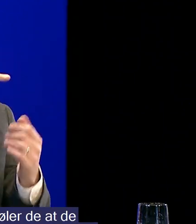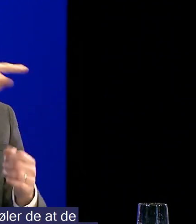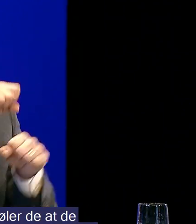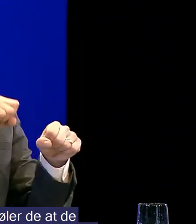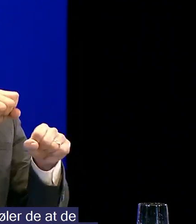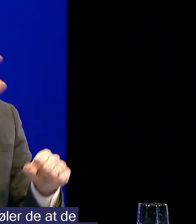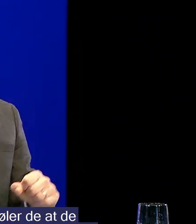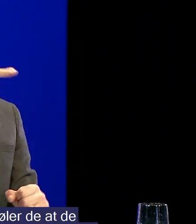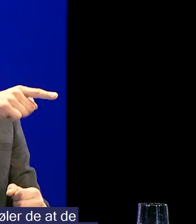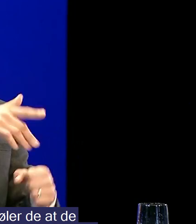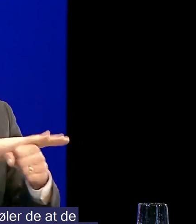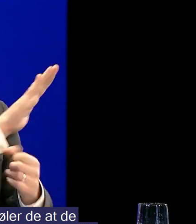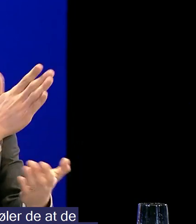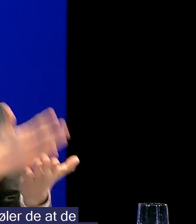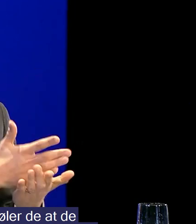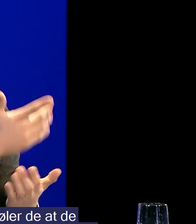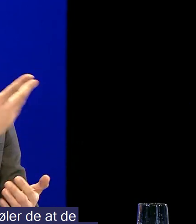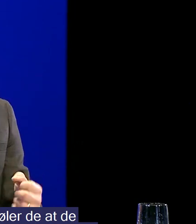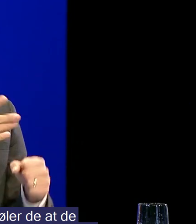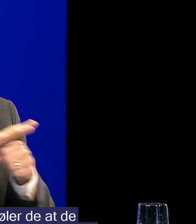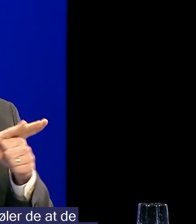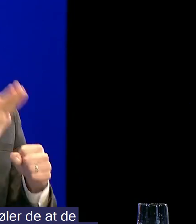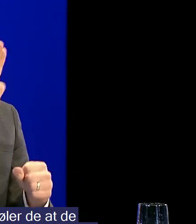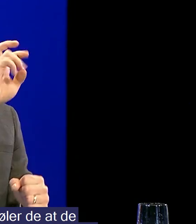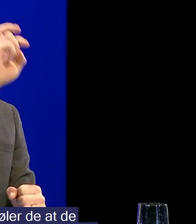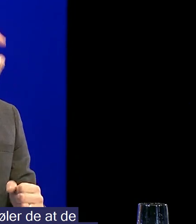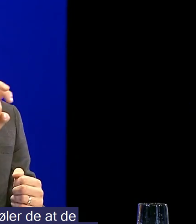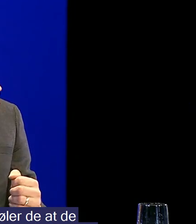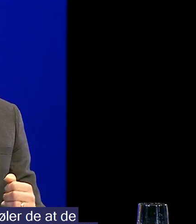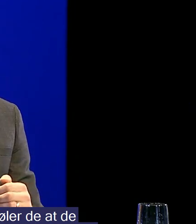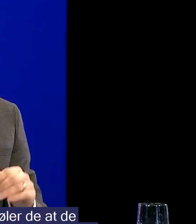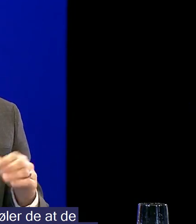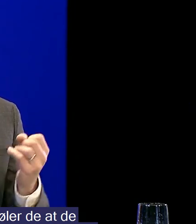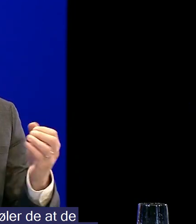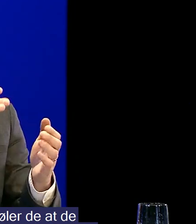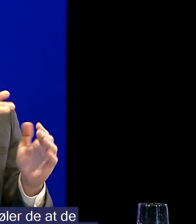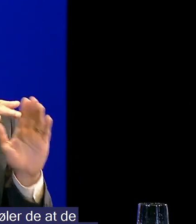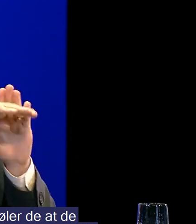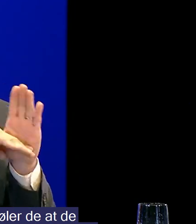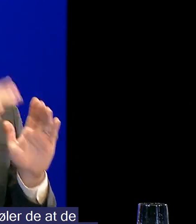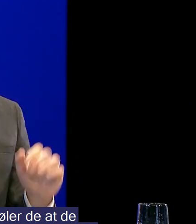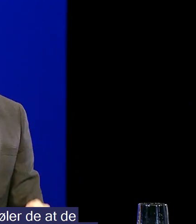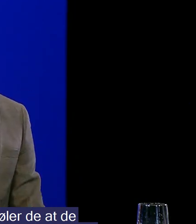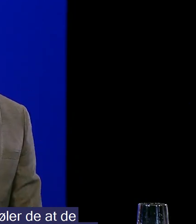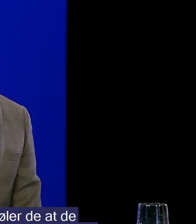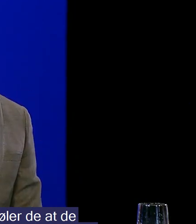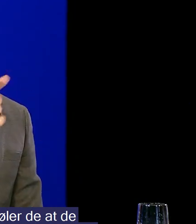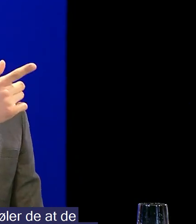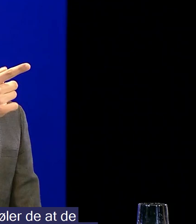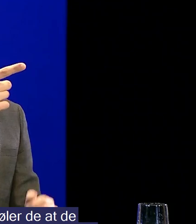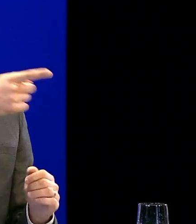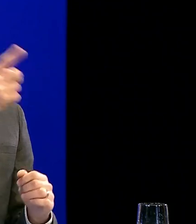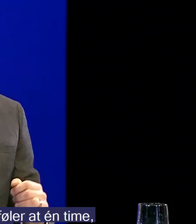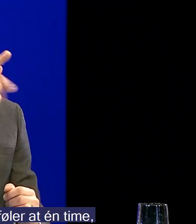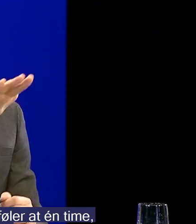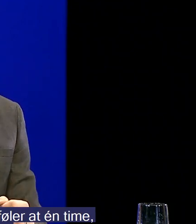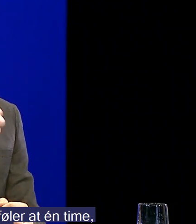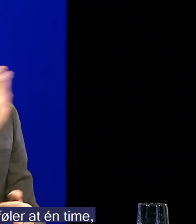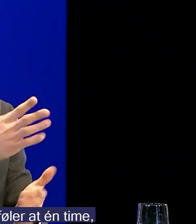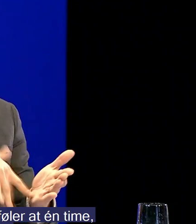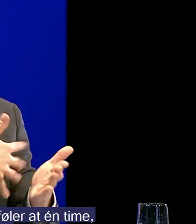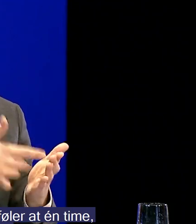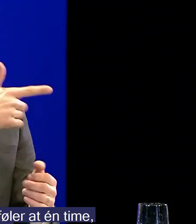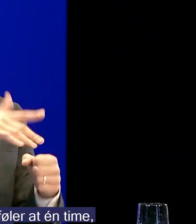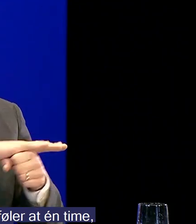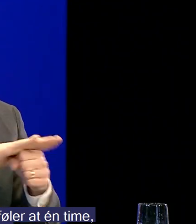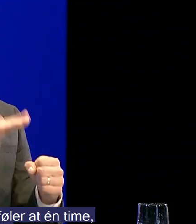Men for byråkratene i kommunene så føler de at de oppfyller rettighetene, fordi barnehageparagrafen 19 også